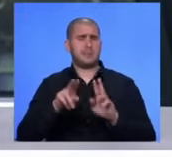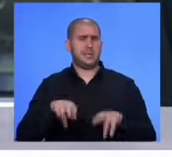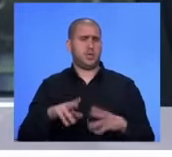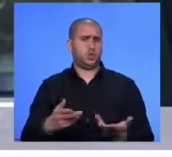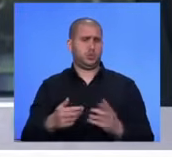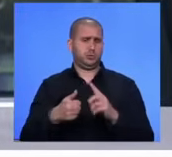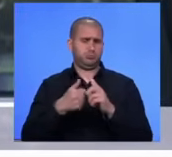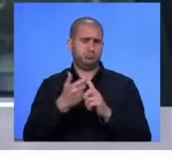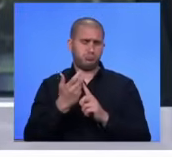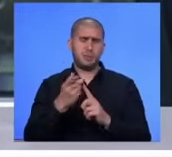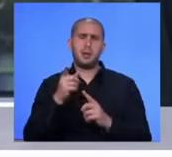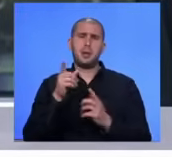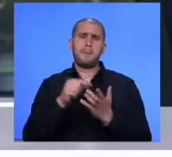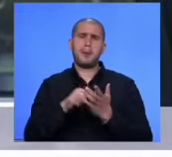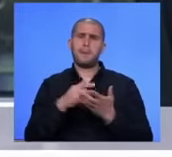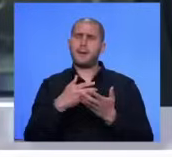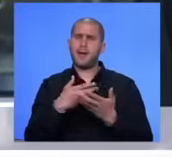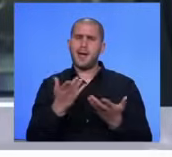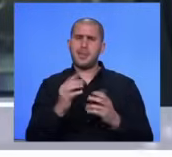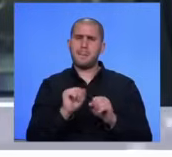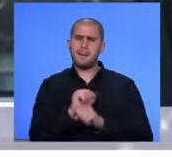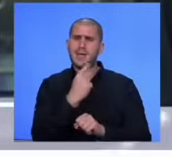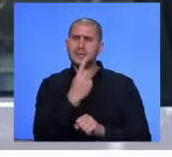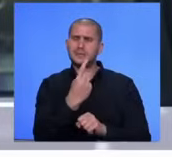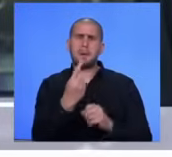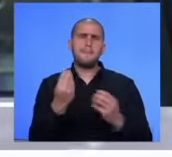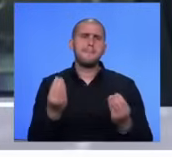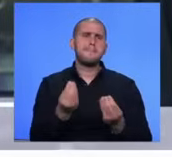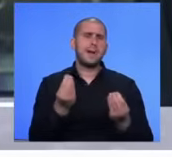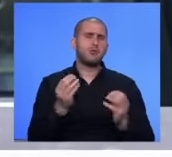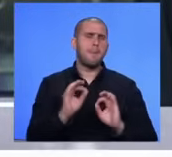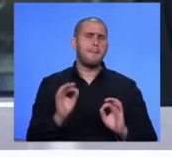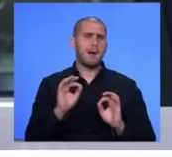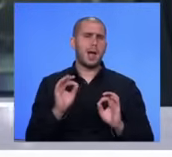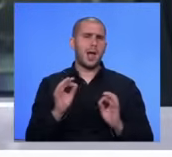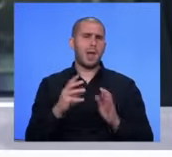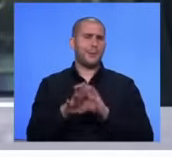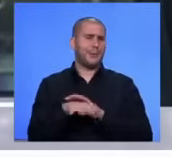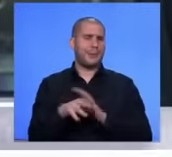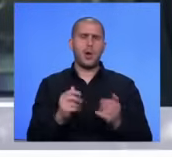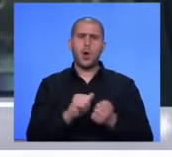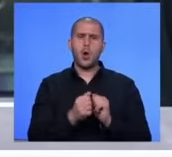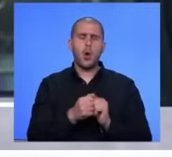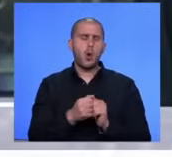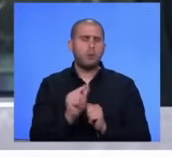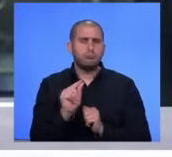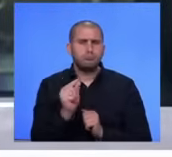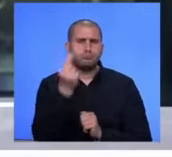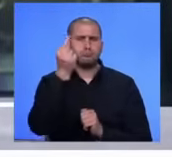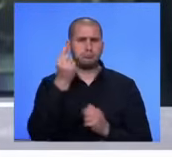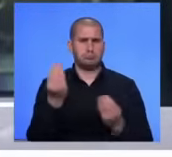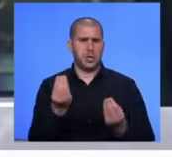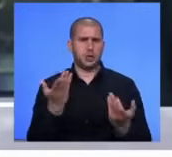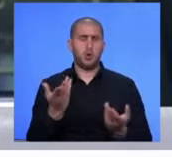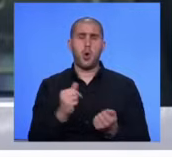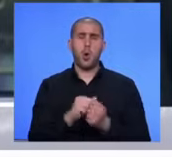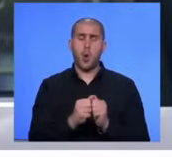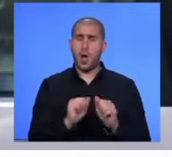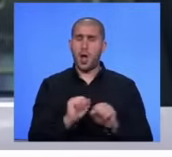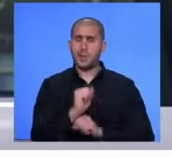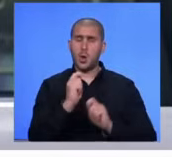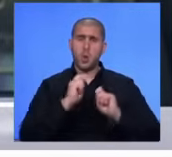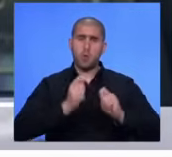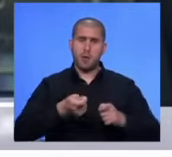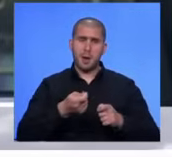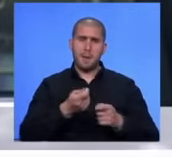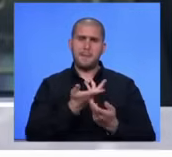כאשר אין מאחורי העתירה דבר, לא כלום, אפילו לא שמת של דבר, או שהעתירה הוגשה